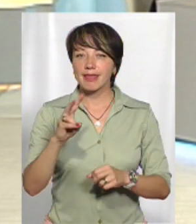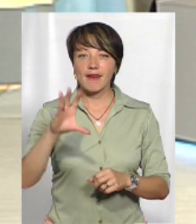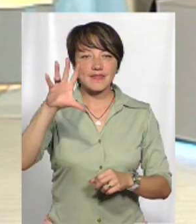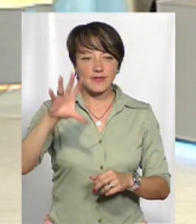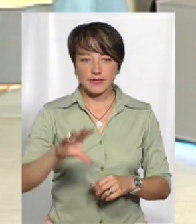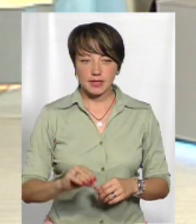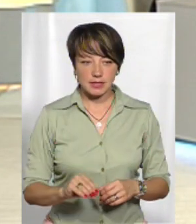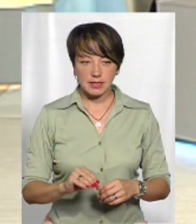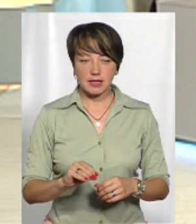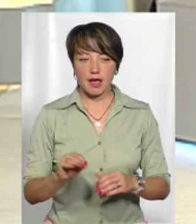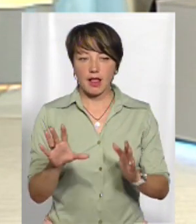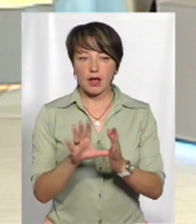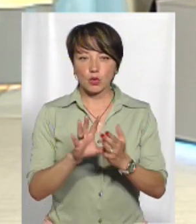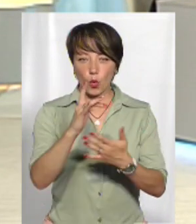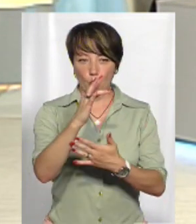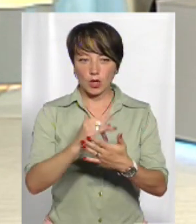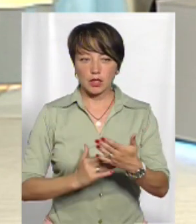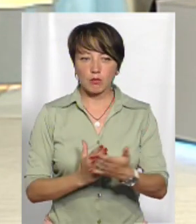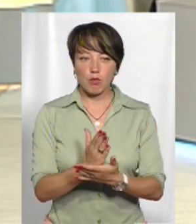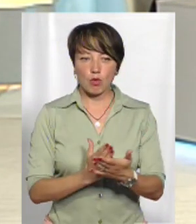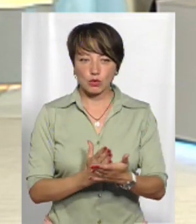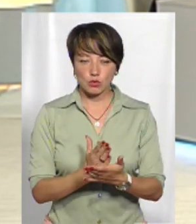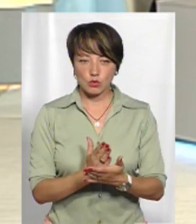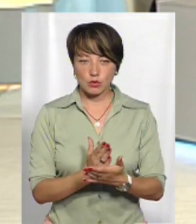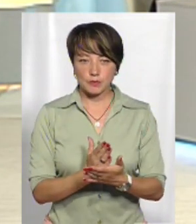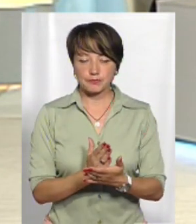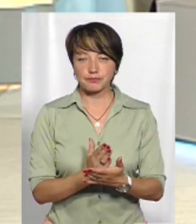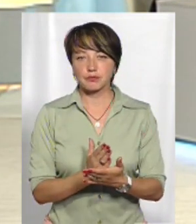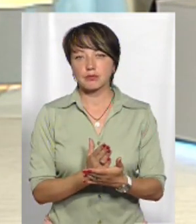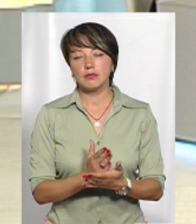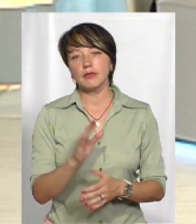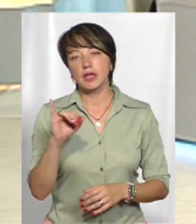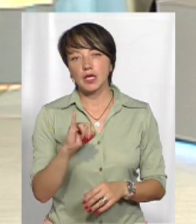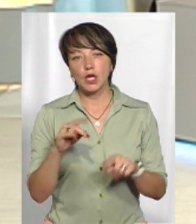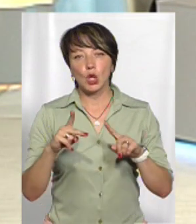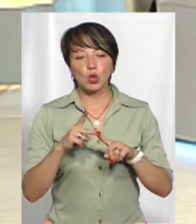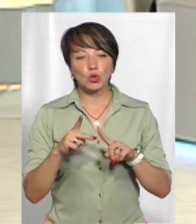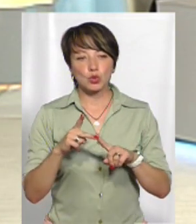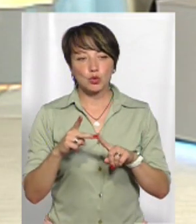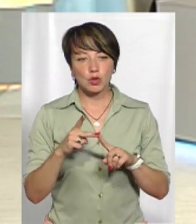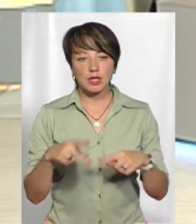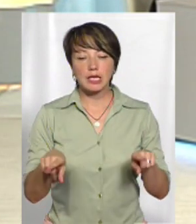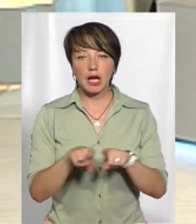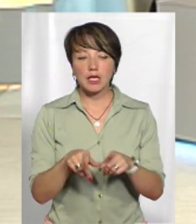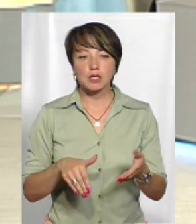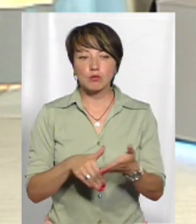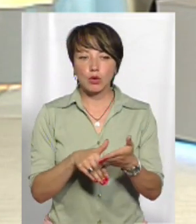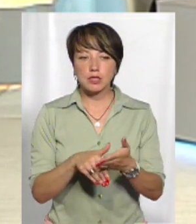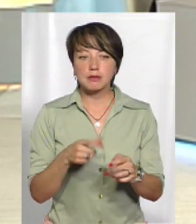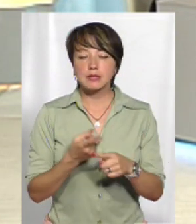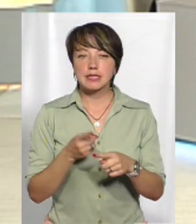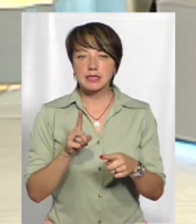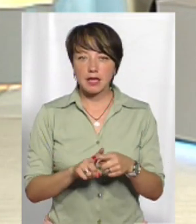всі електронні послуги, які реалізовані на веб-порталі. І другий спосіб –